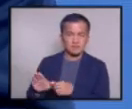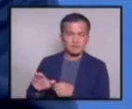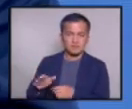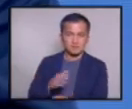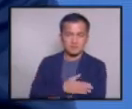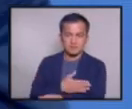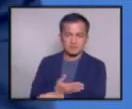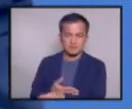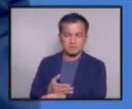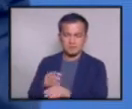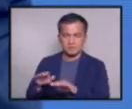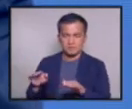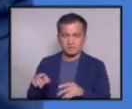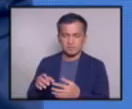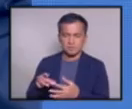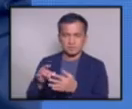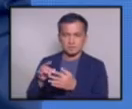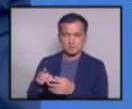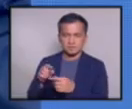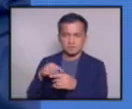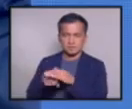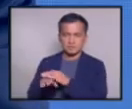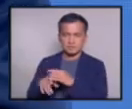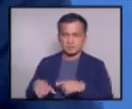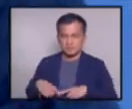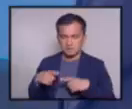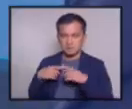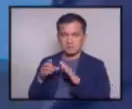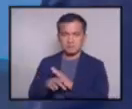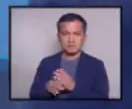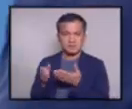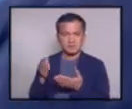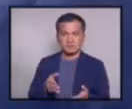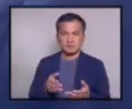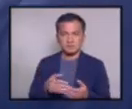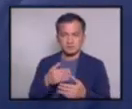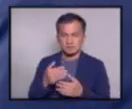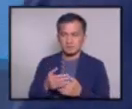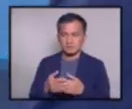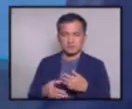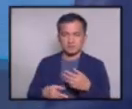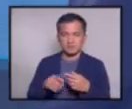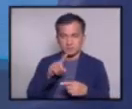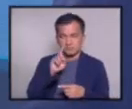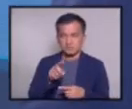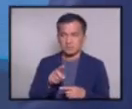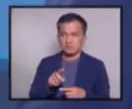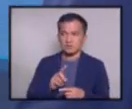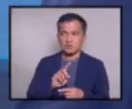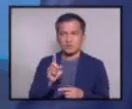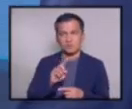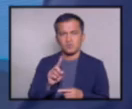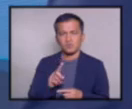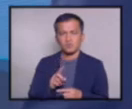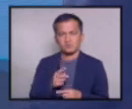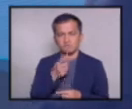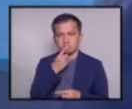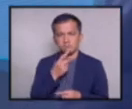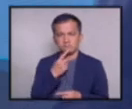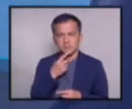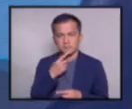kabataan, especially uh-huh. those who get into a life of crime. No? Which brings me to my next question, follow up. No? Yeah. Ano ang inyong